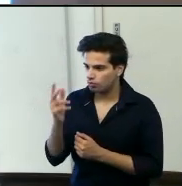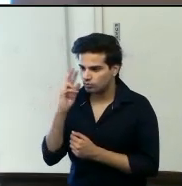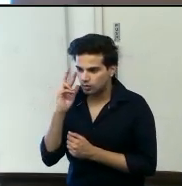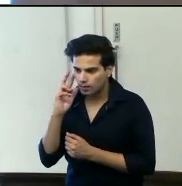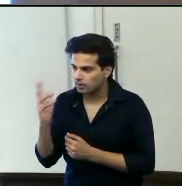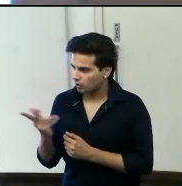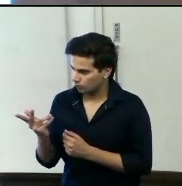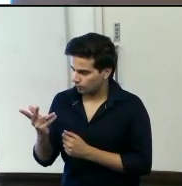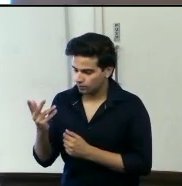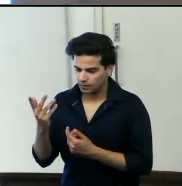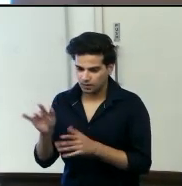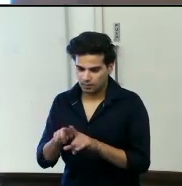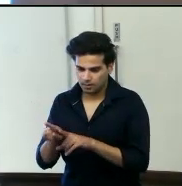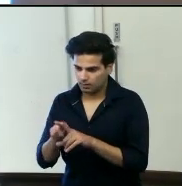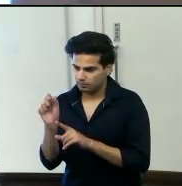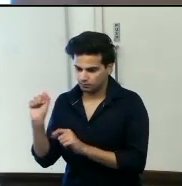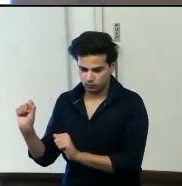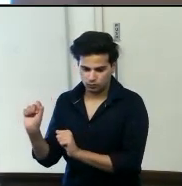when you